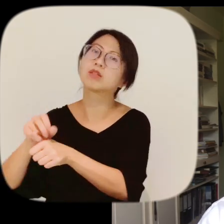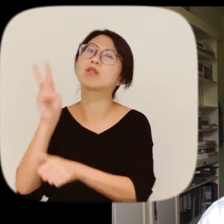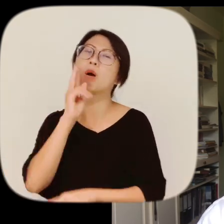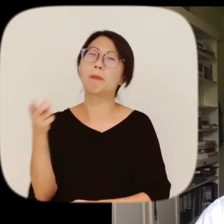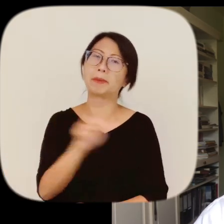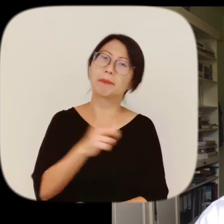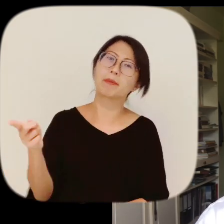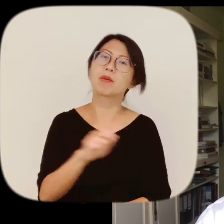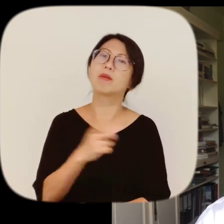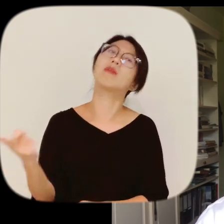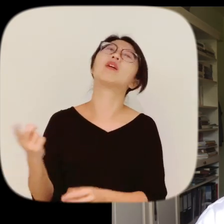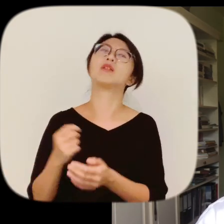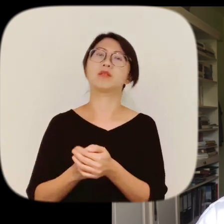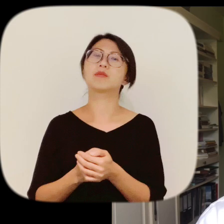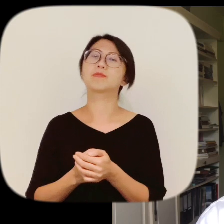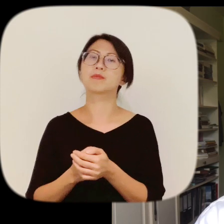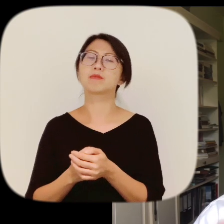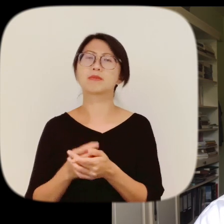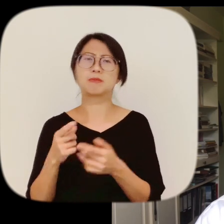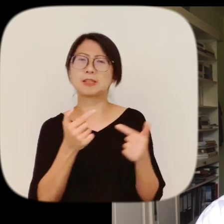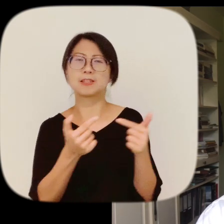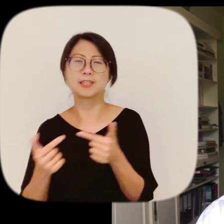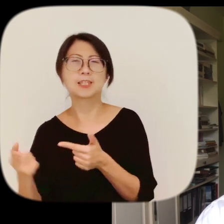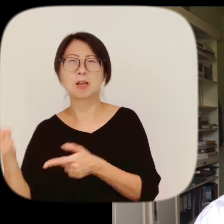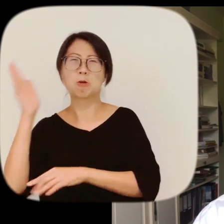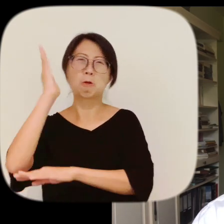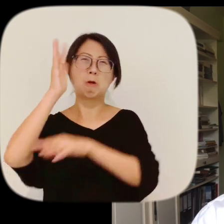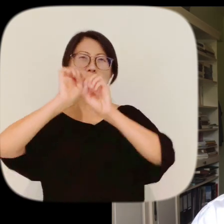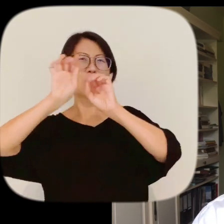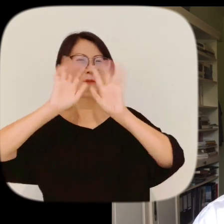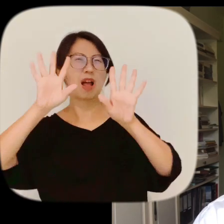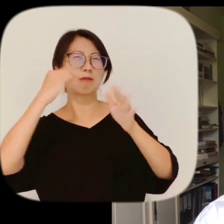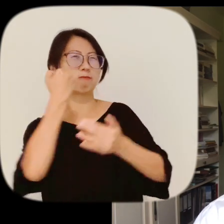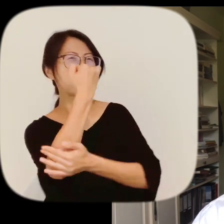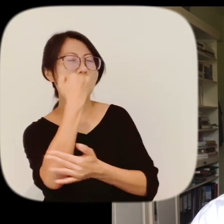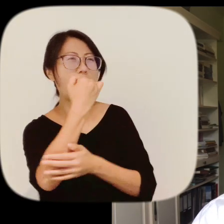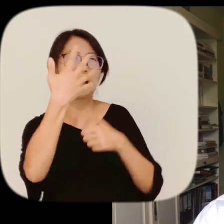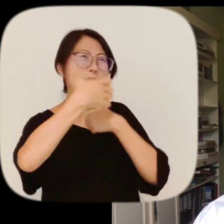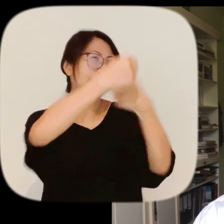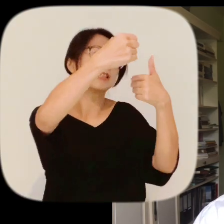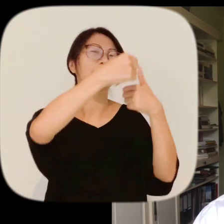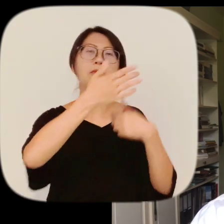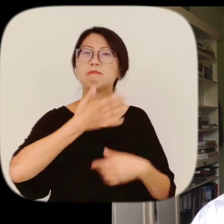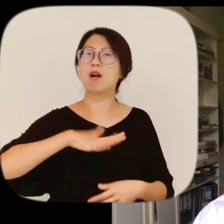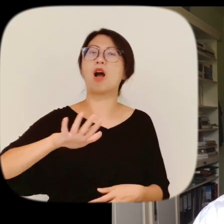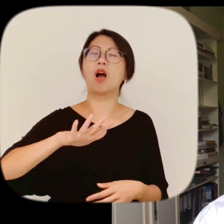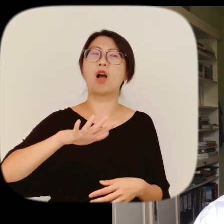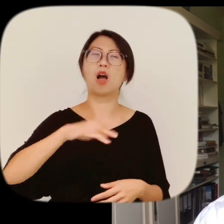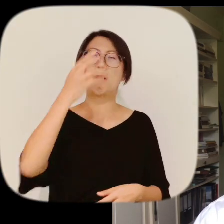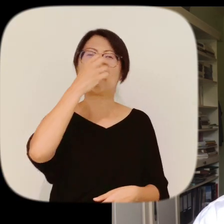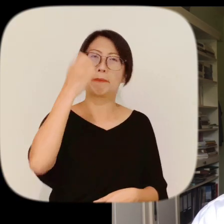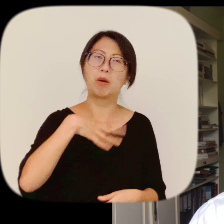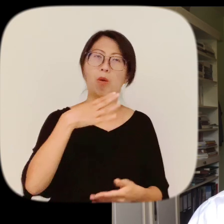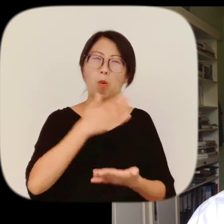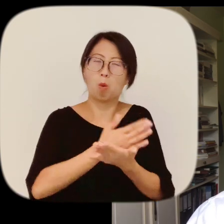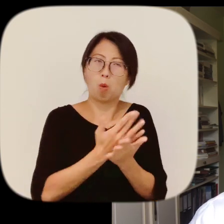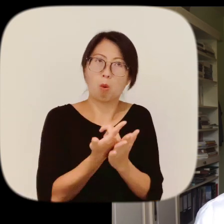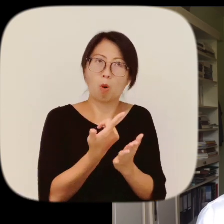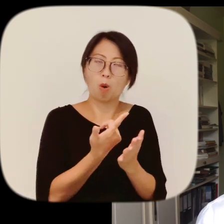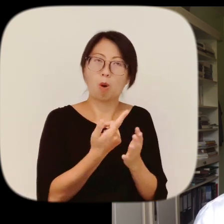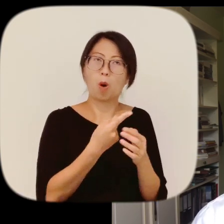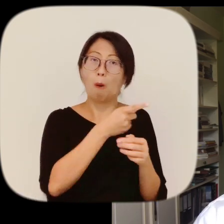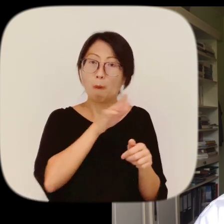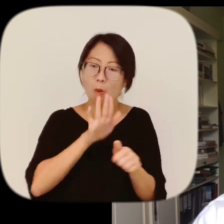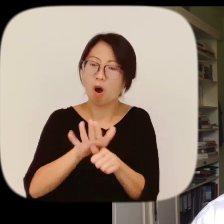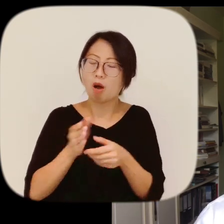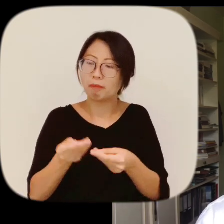过这几百人呢是不断去到就是写文章抗争入獄呢而是整个